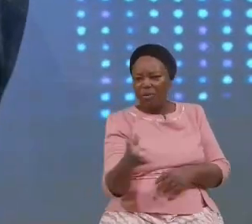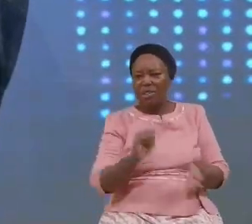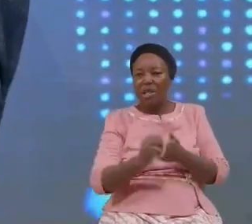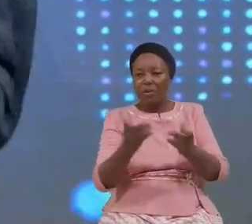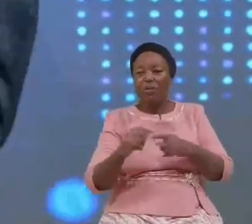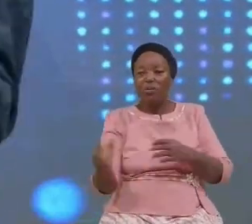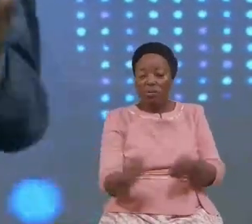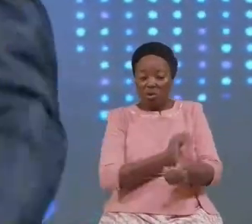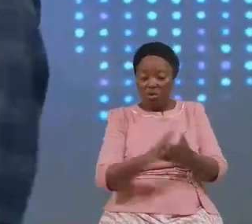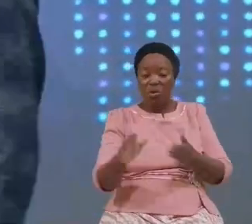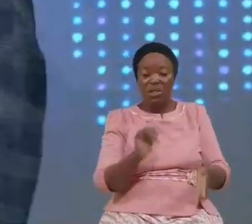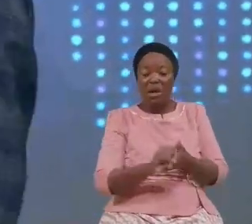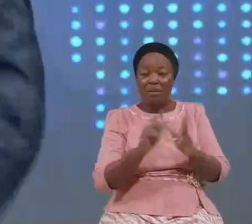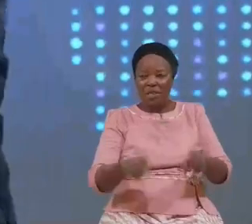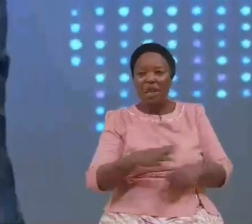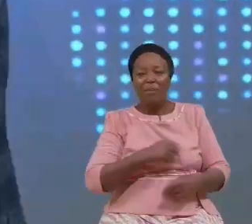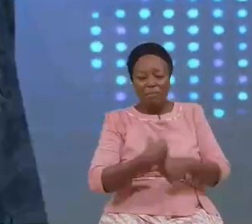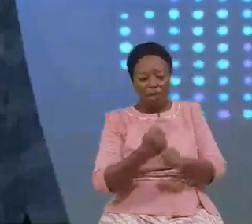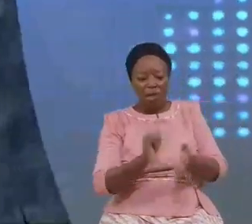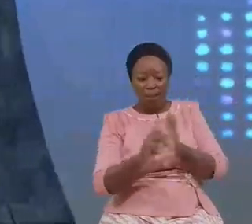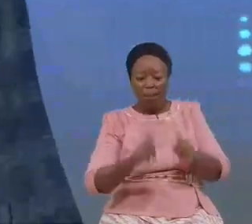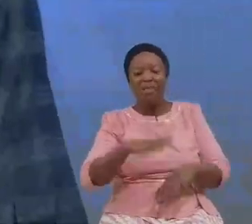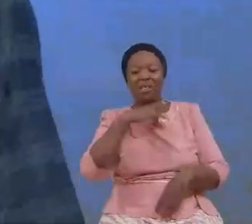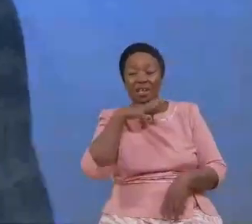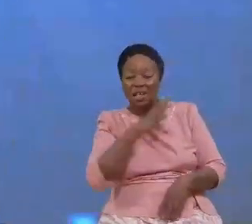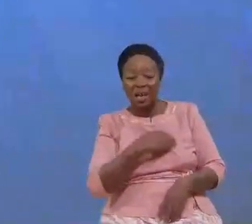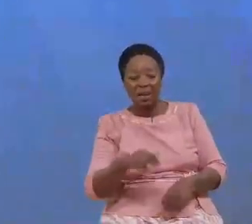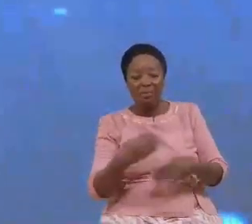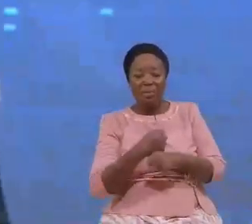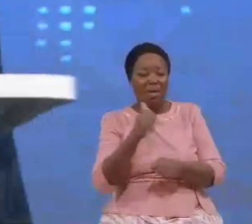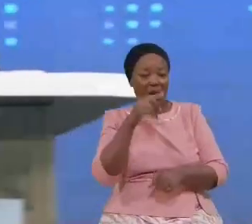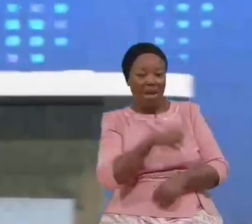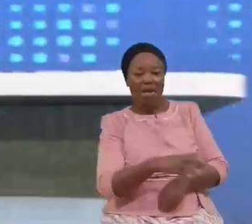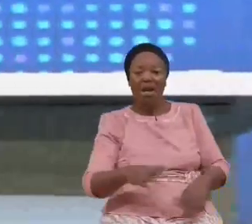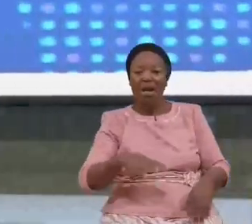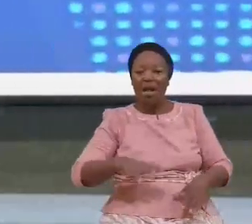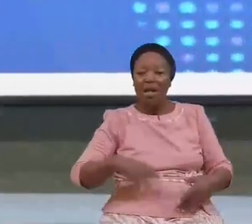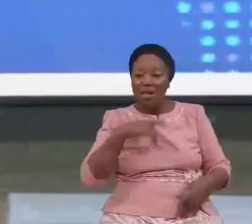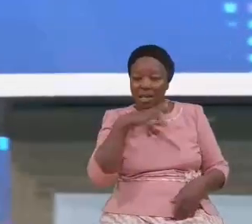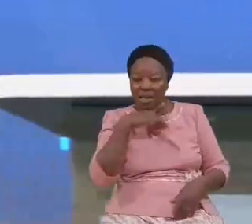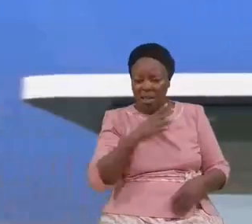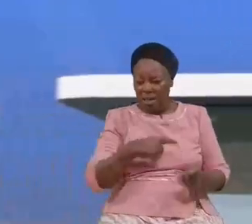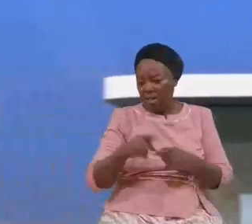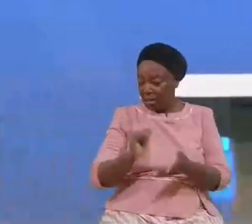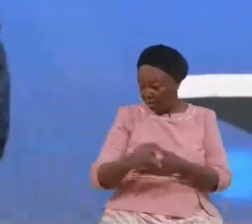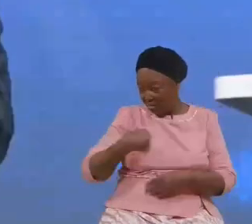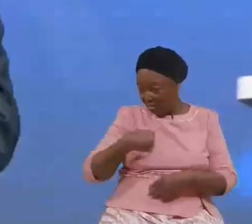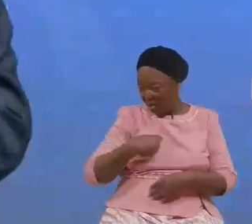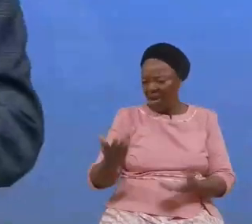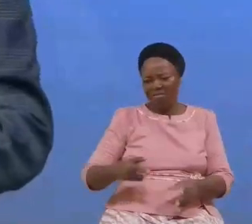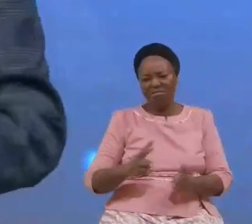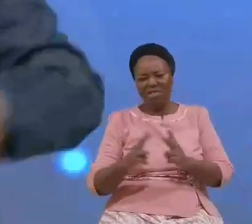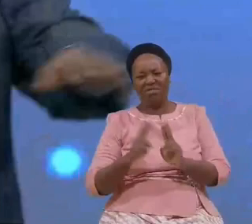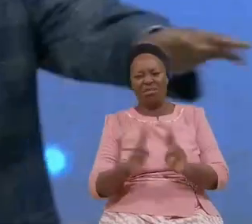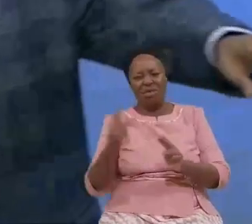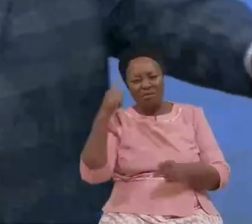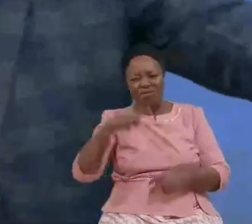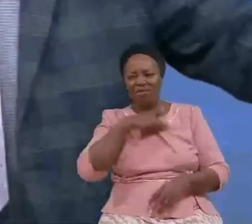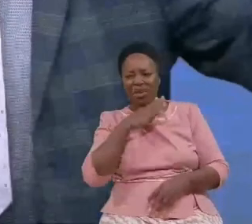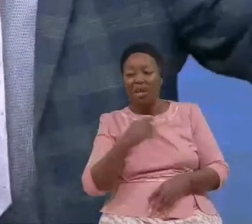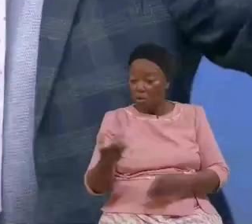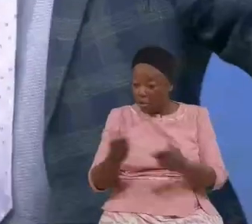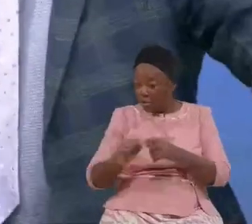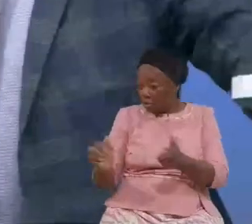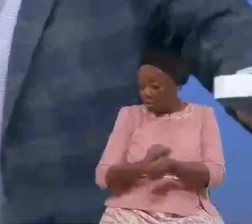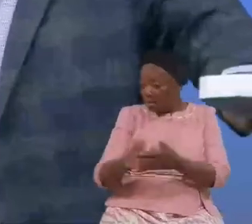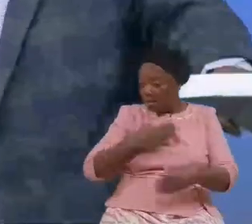veut le souiller ou la souiller ah je suis candidat pour la suivre est-ce que tu veux te souiller viens et